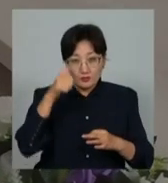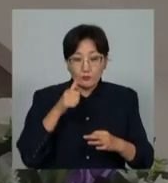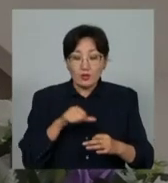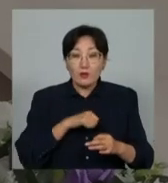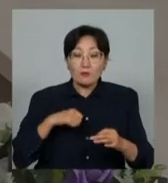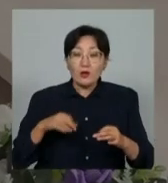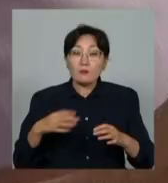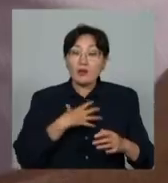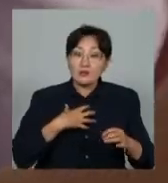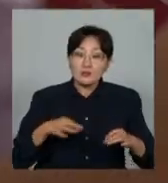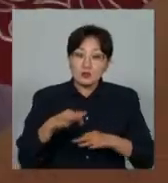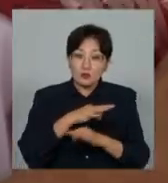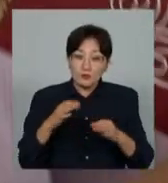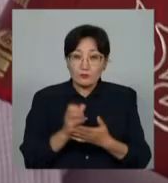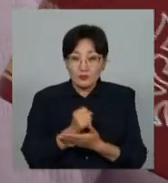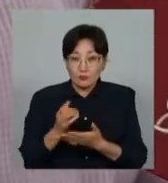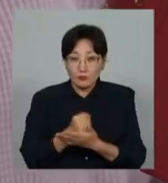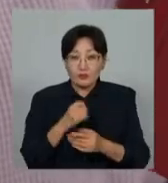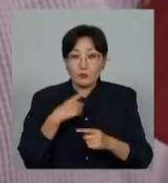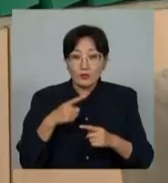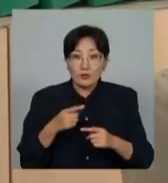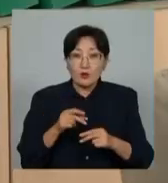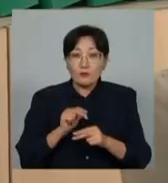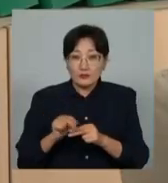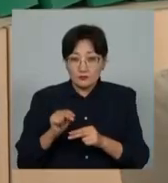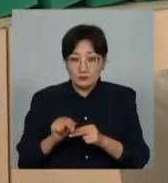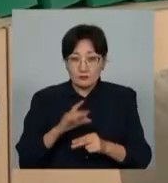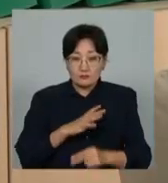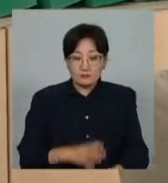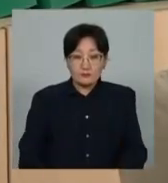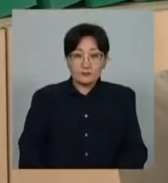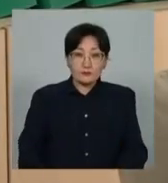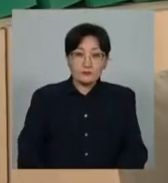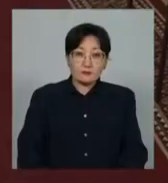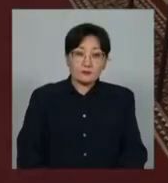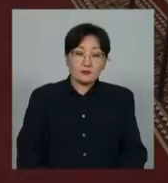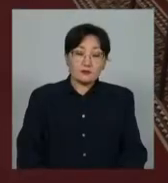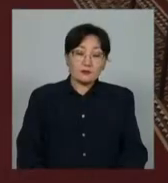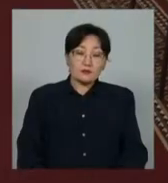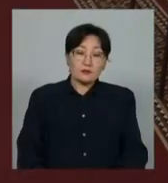бастамалар мен жемісті еңбектерден үзінді келтіріп ғибратты ойлар айтты.